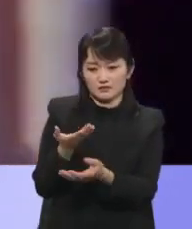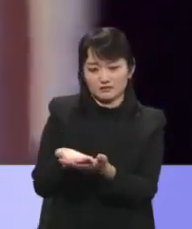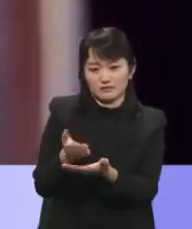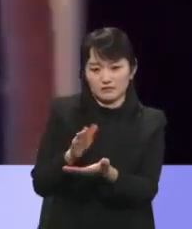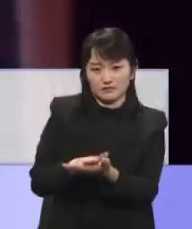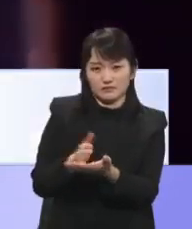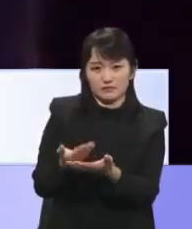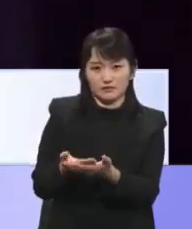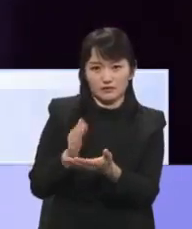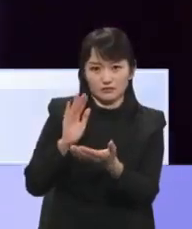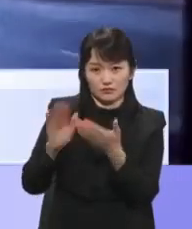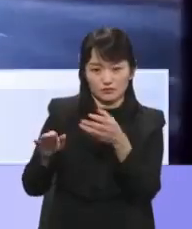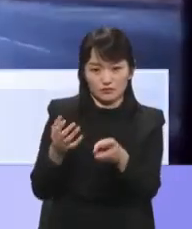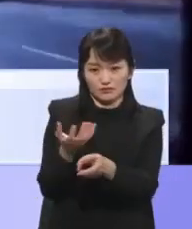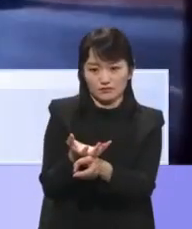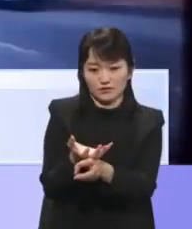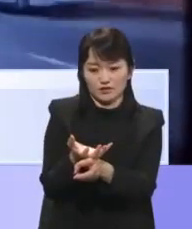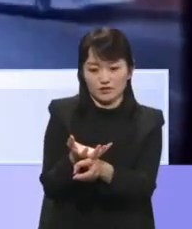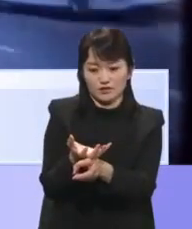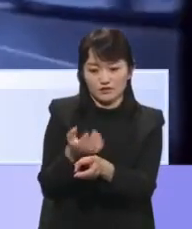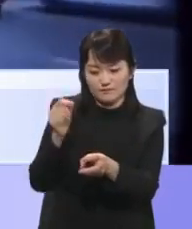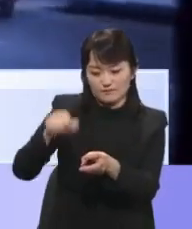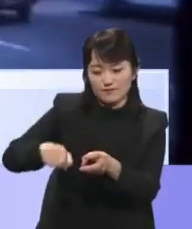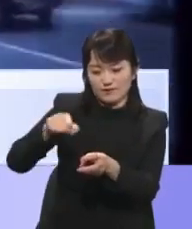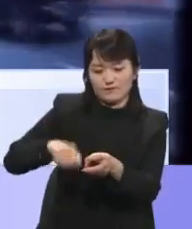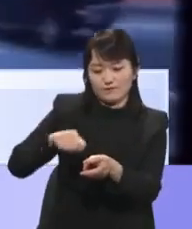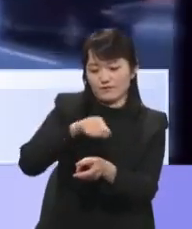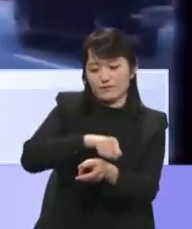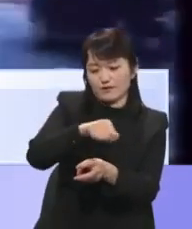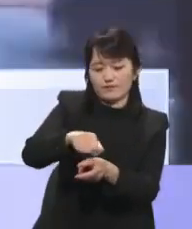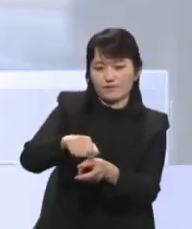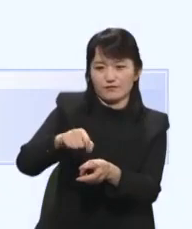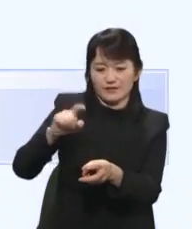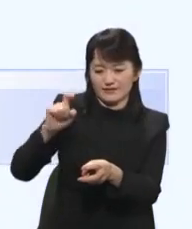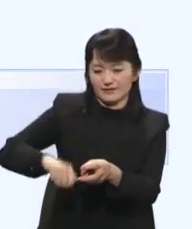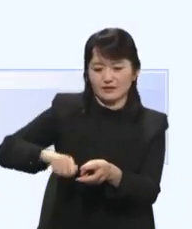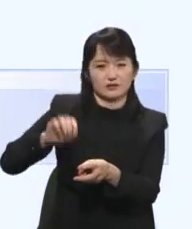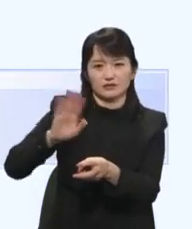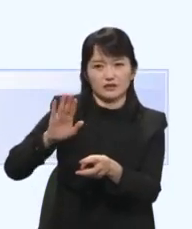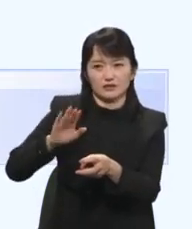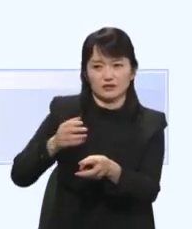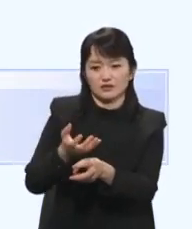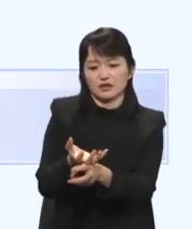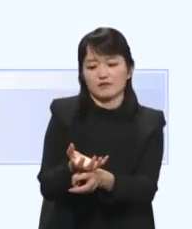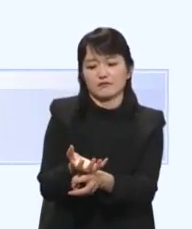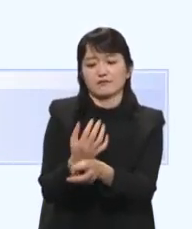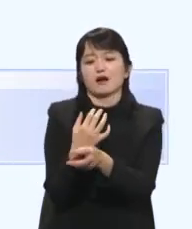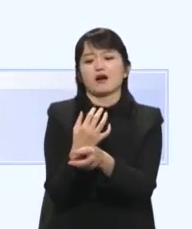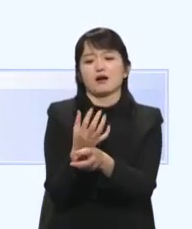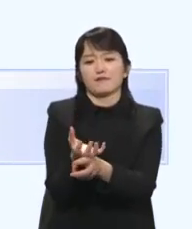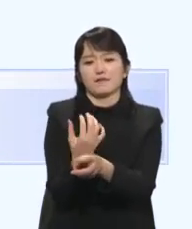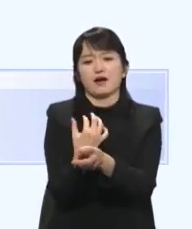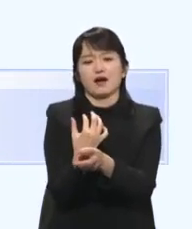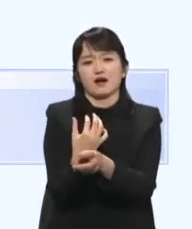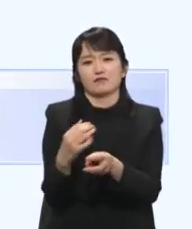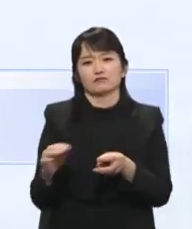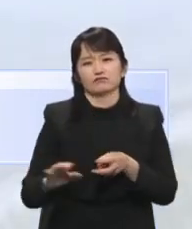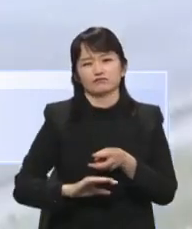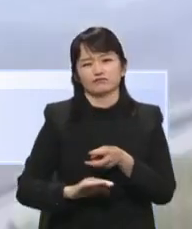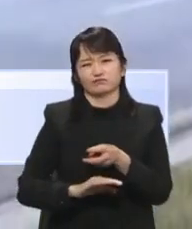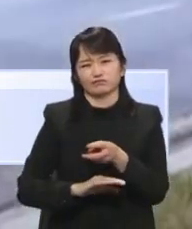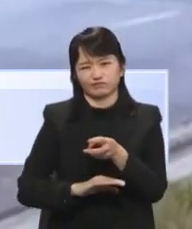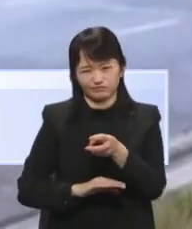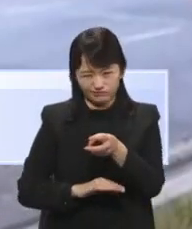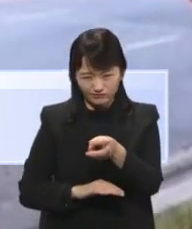적자 레버를 잠그지 않은 상태 즉 적이 위로 들린 상태에서 100m 정도를 진행을 해버렸답니다 들려 있는 상태로 진행을 했군요